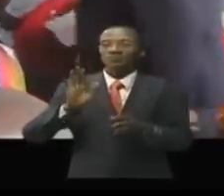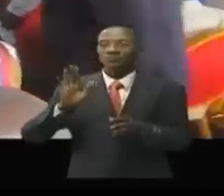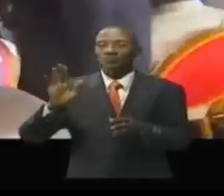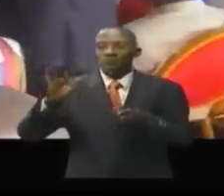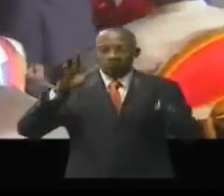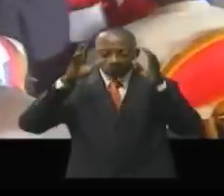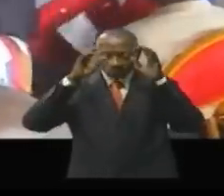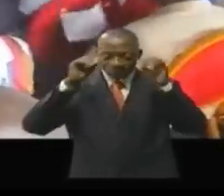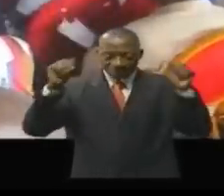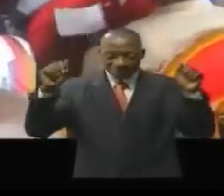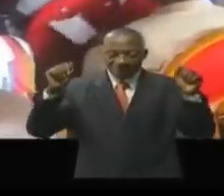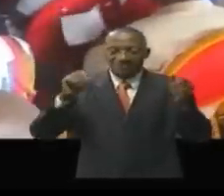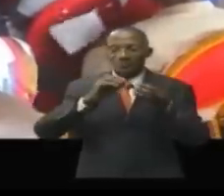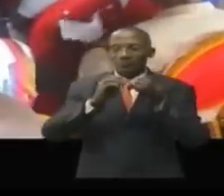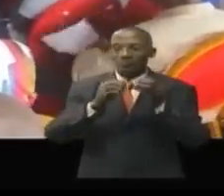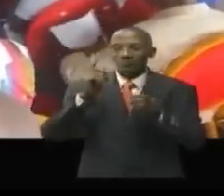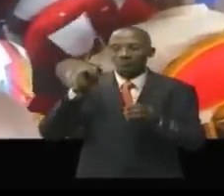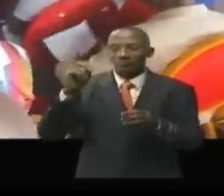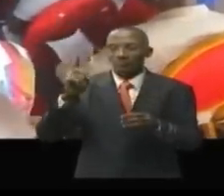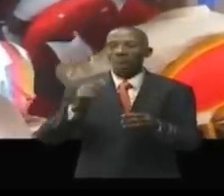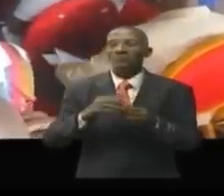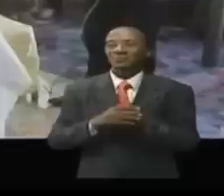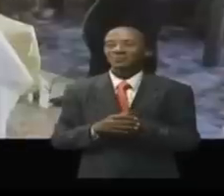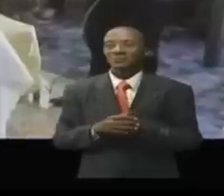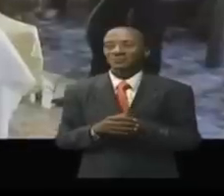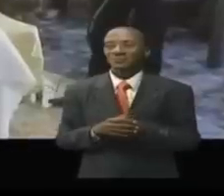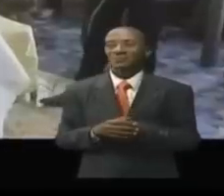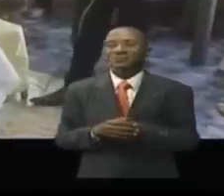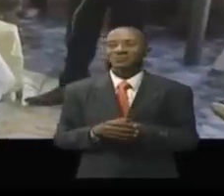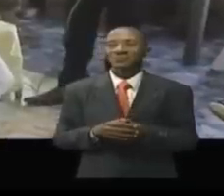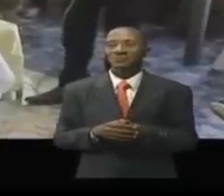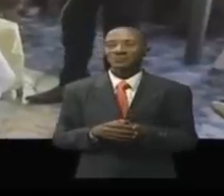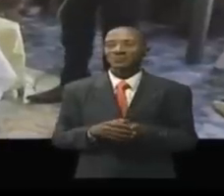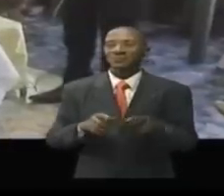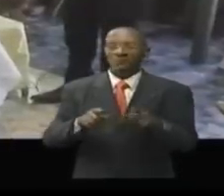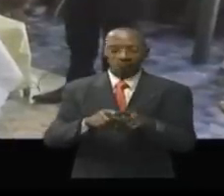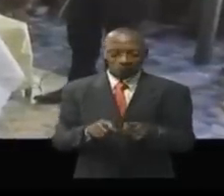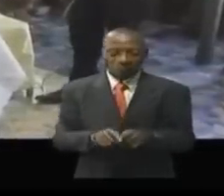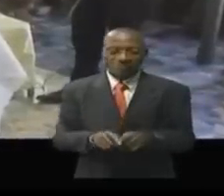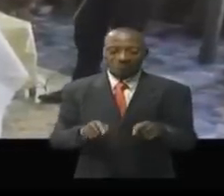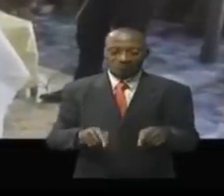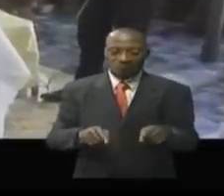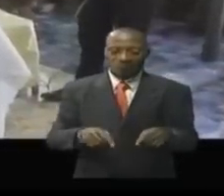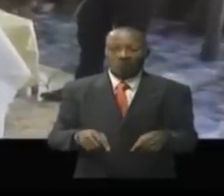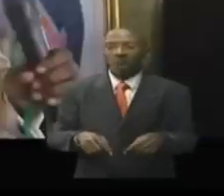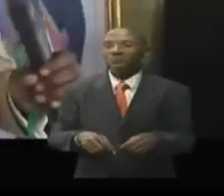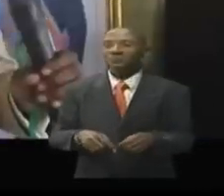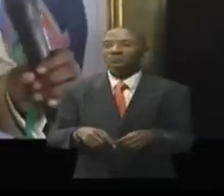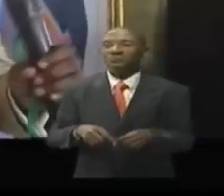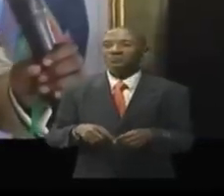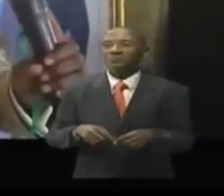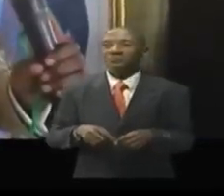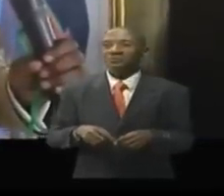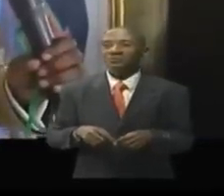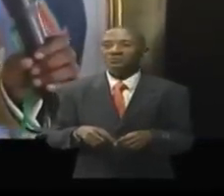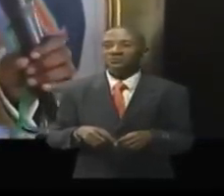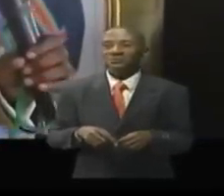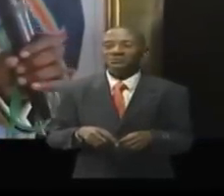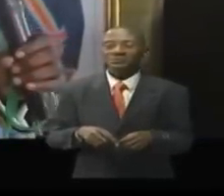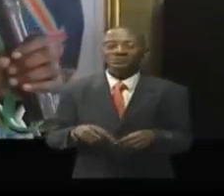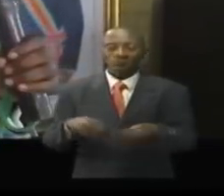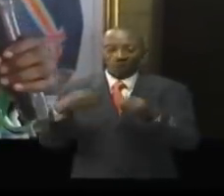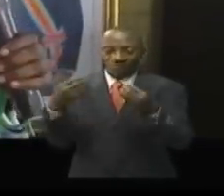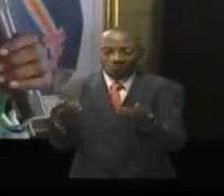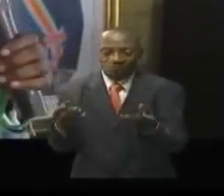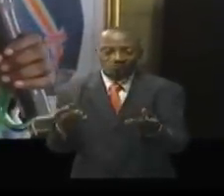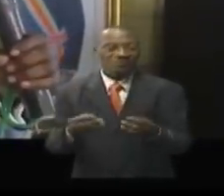groupe des antiquaires, chercheurs archéologues sur l'Antiquité, voudraient la reconnaissance officielle de leur association par